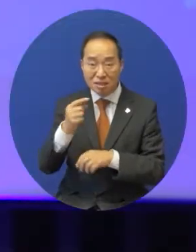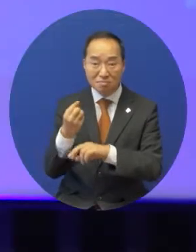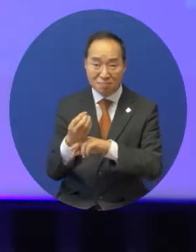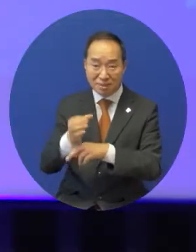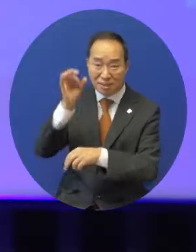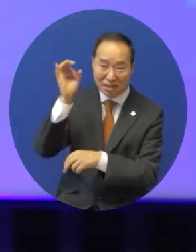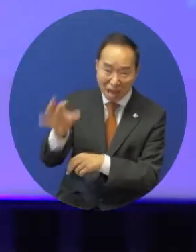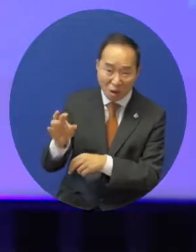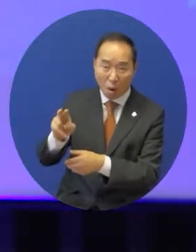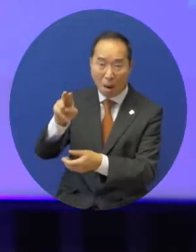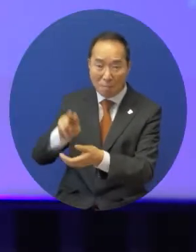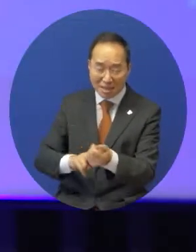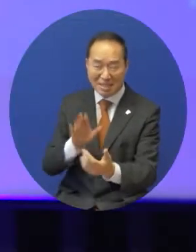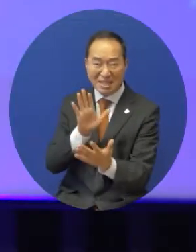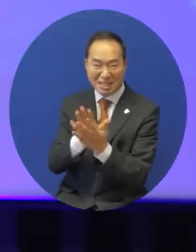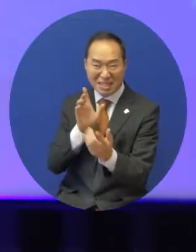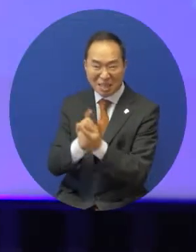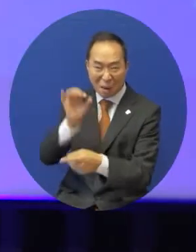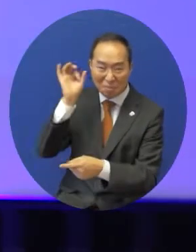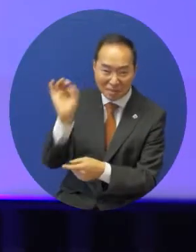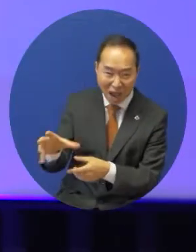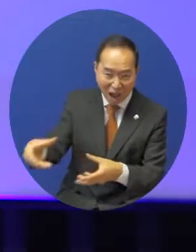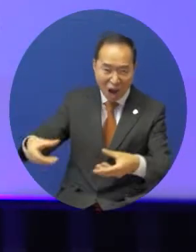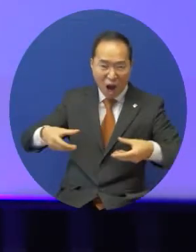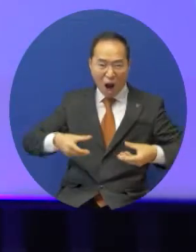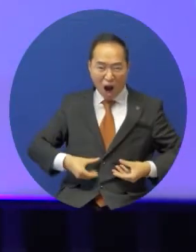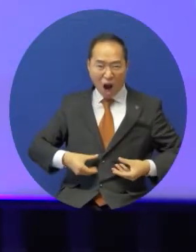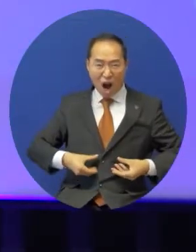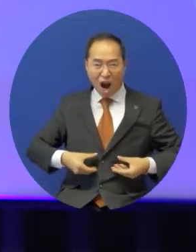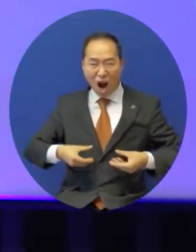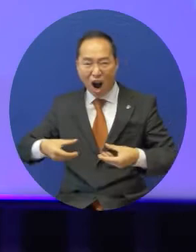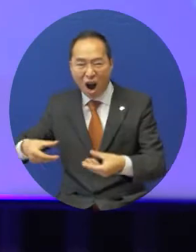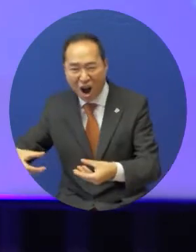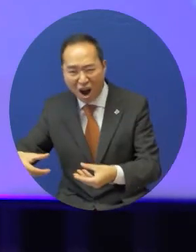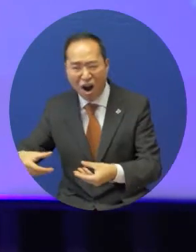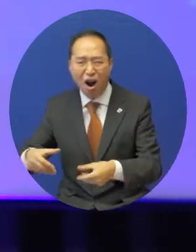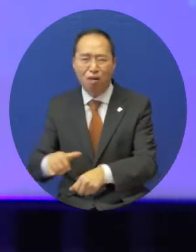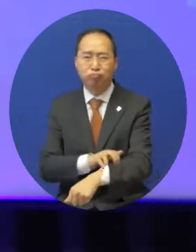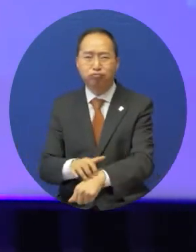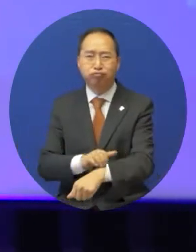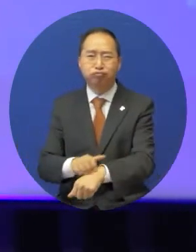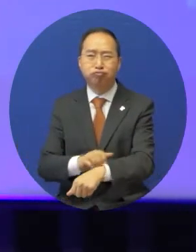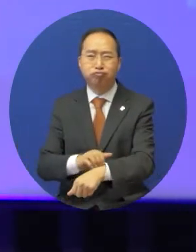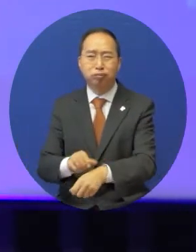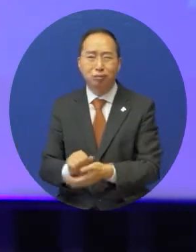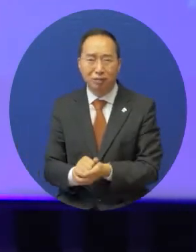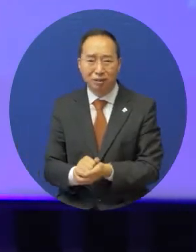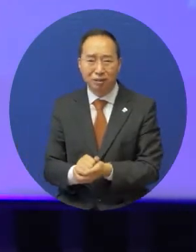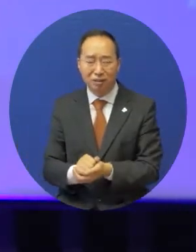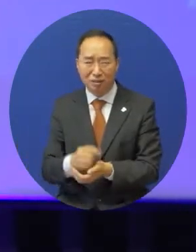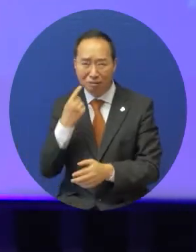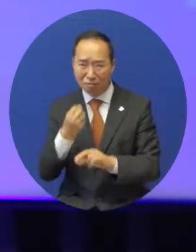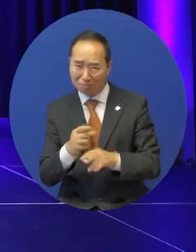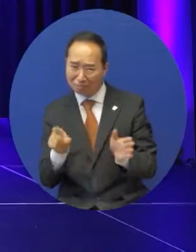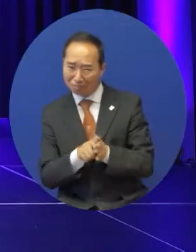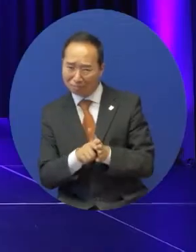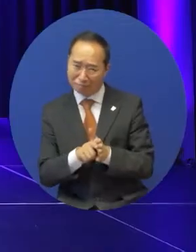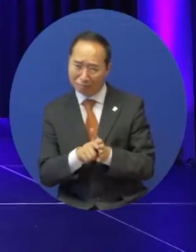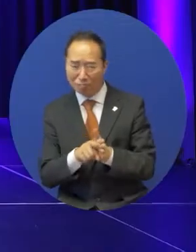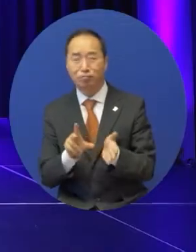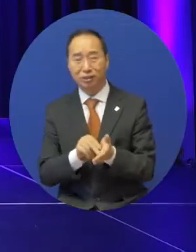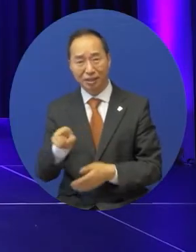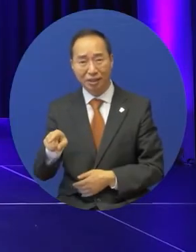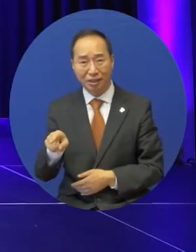이렇게 금을 사고 팔 때 굉장히 비용도 많이 들고 신뢰라고 하는 부분이 되게 어렵습니다.